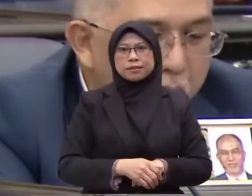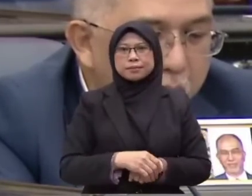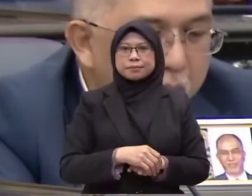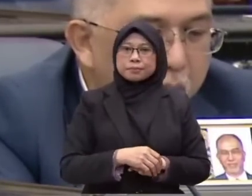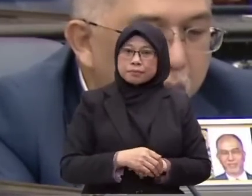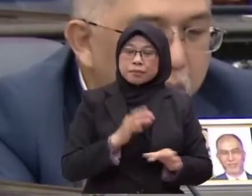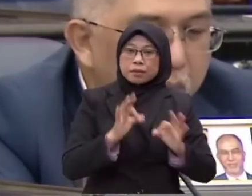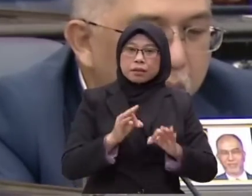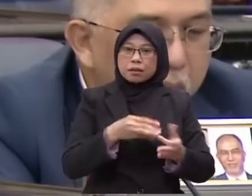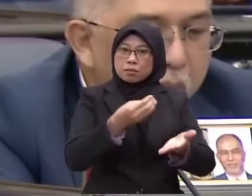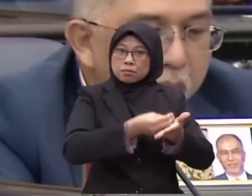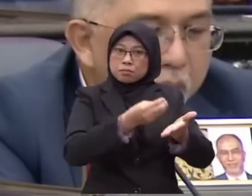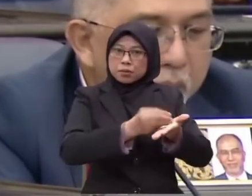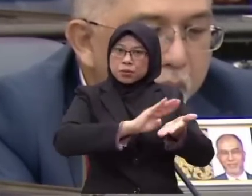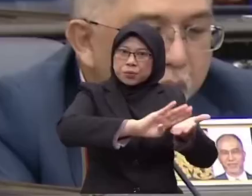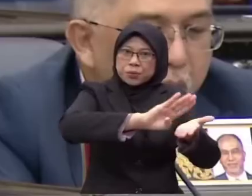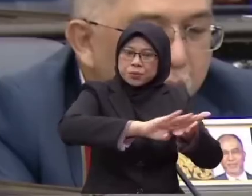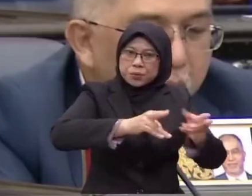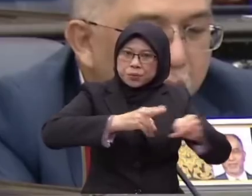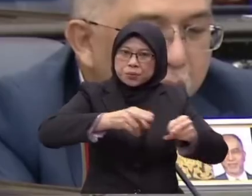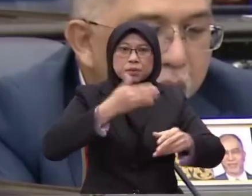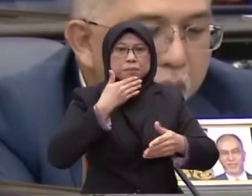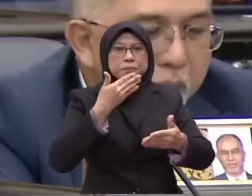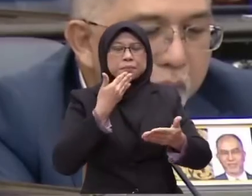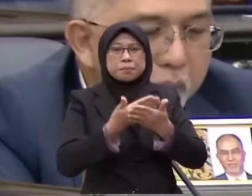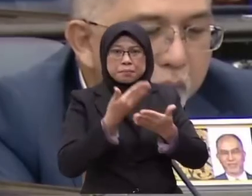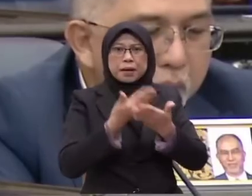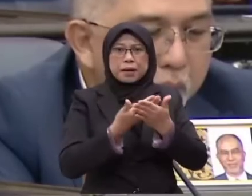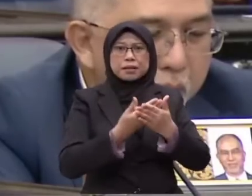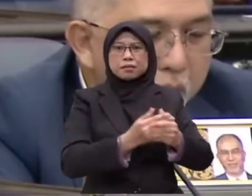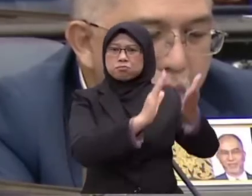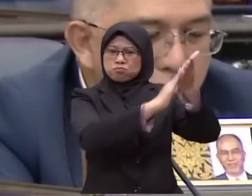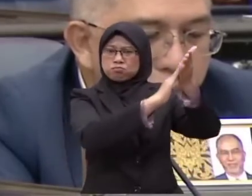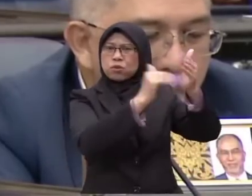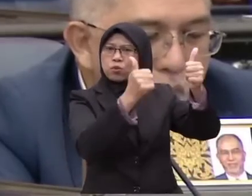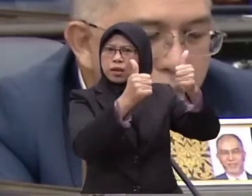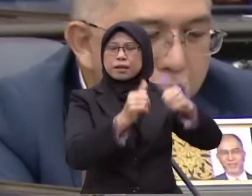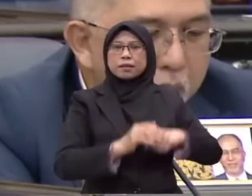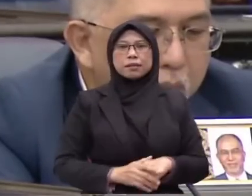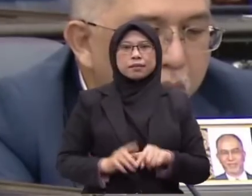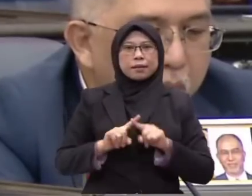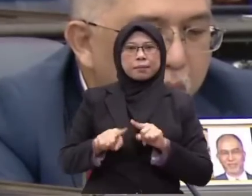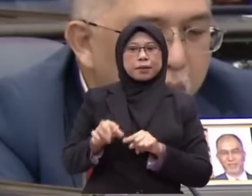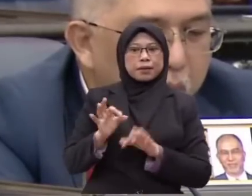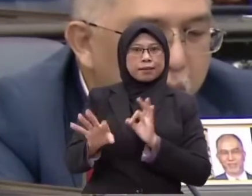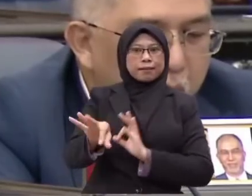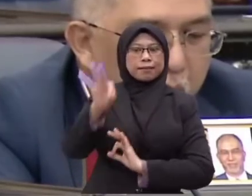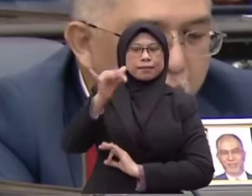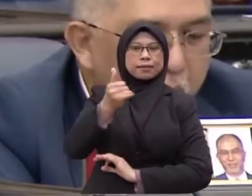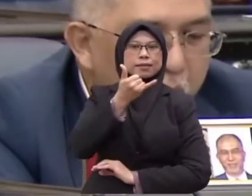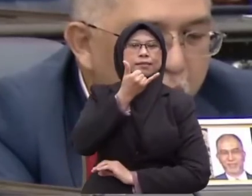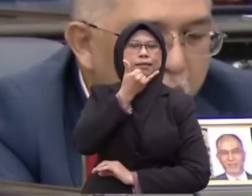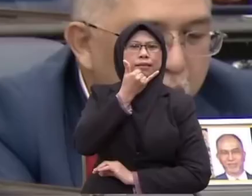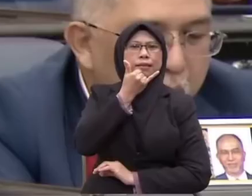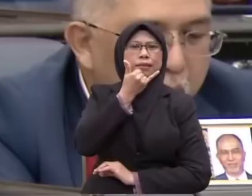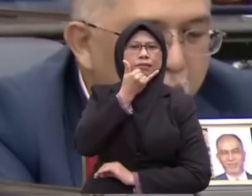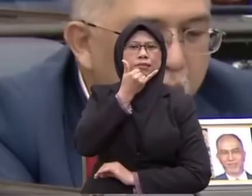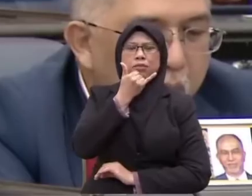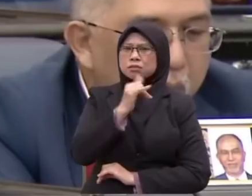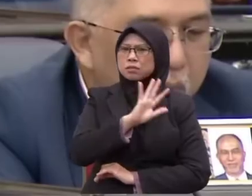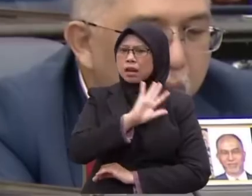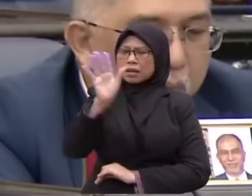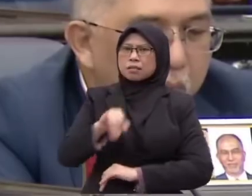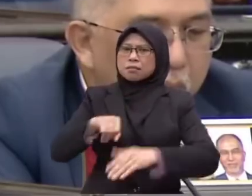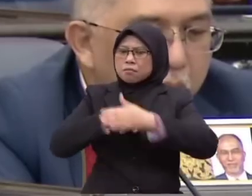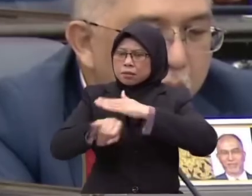melaksanakan belanjawan dengan baik, kita bagi kredit dan puji. Kalau ada yang tak betul, bukan kita nak hentam, nak